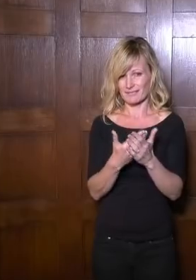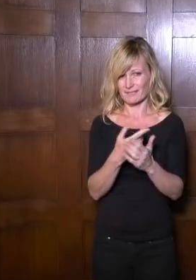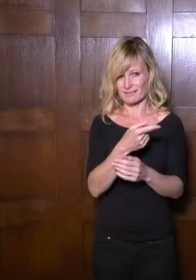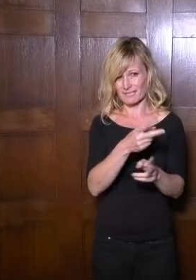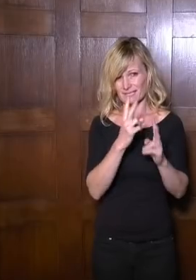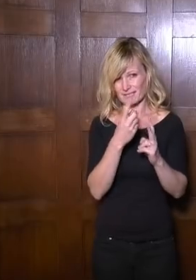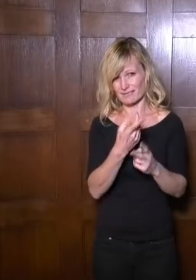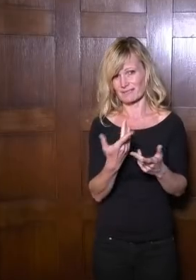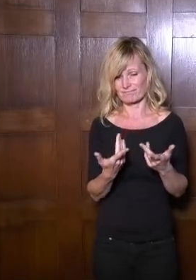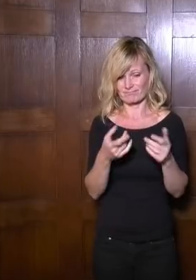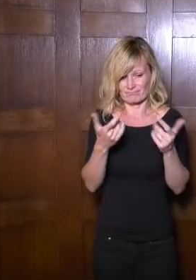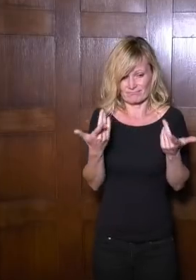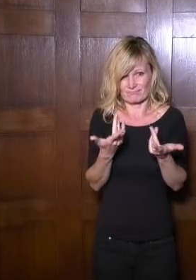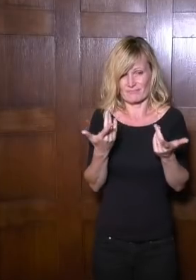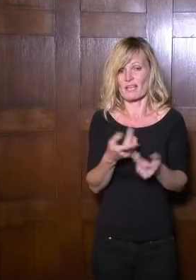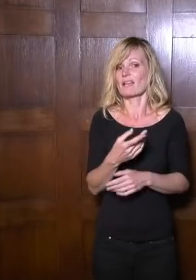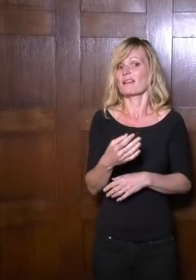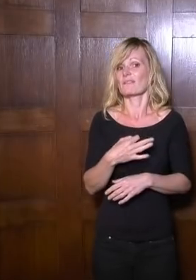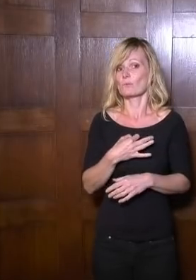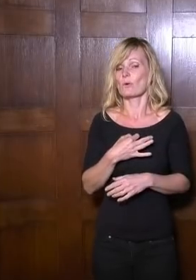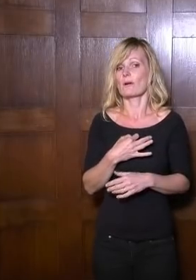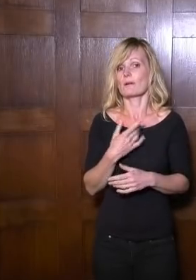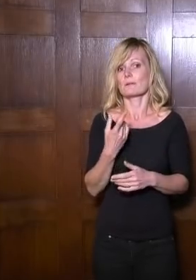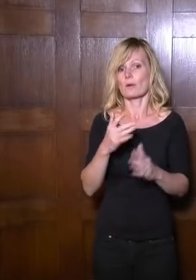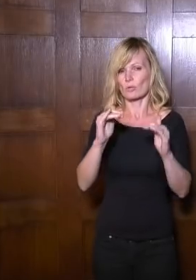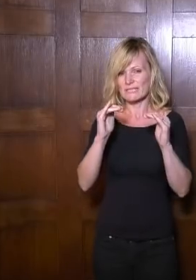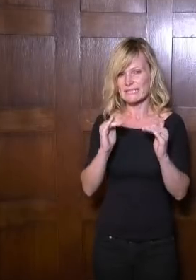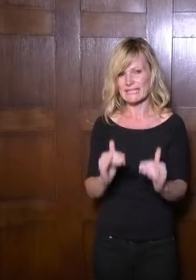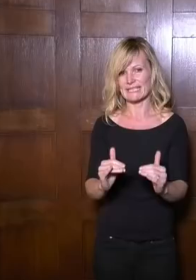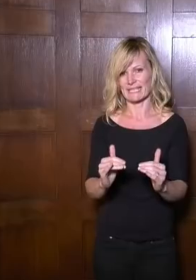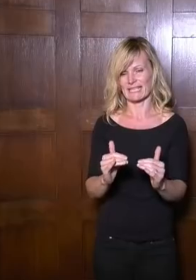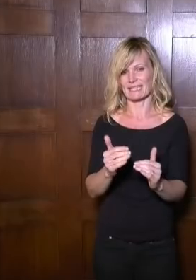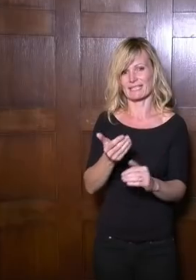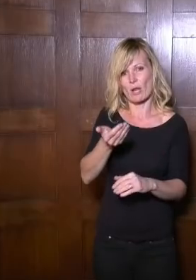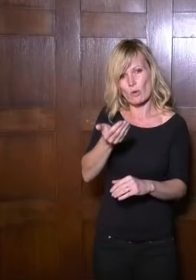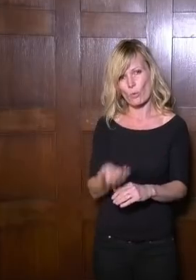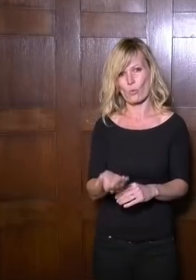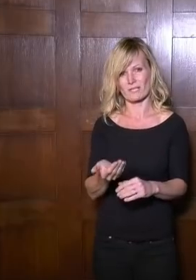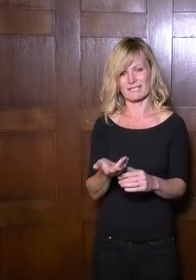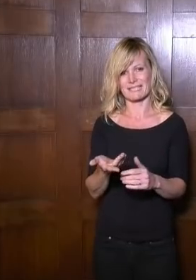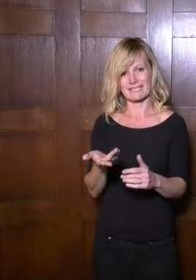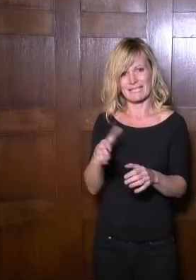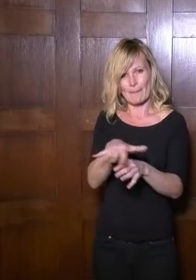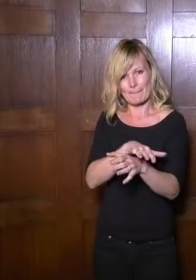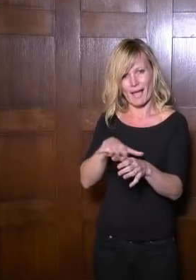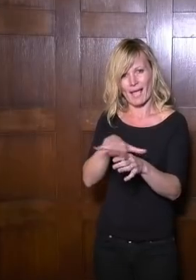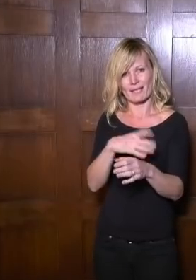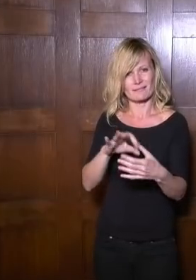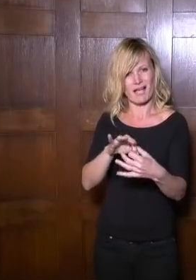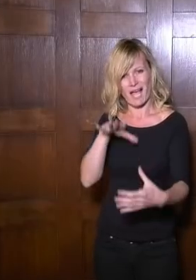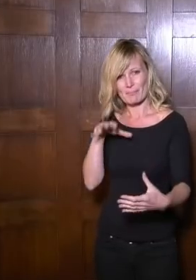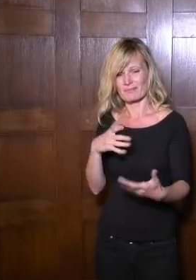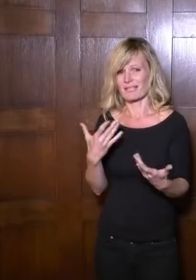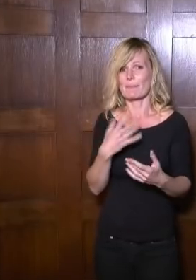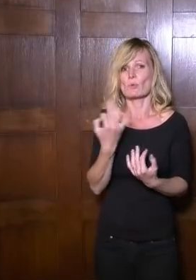von dem Niedriglohnsektor, sage ich mal, also loszubringen. Ja? Also das heißt nicht, dass wir Gastronomen